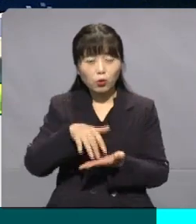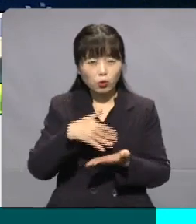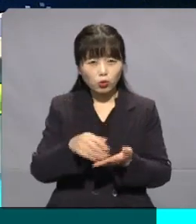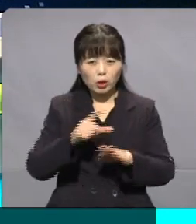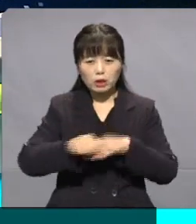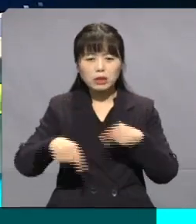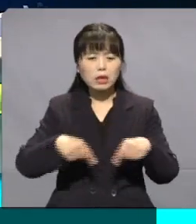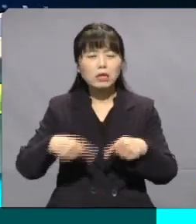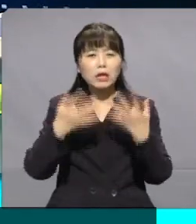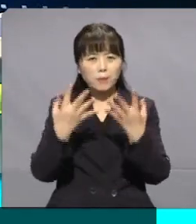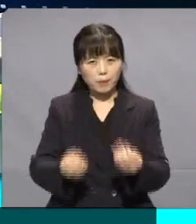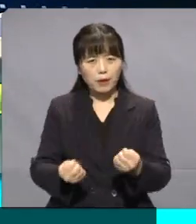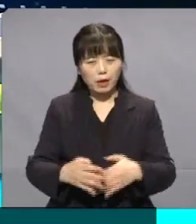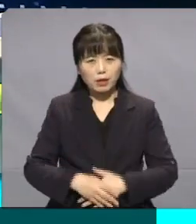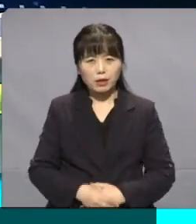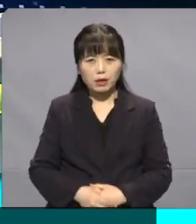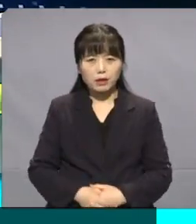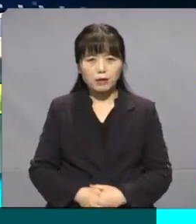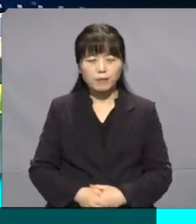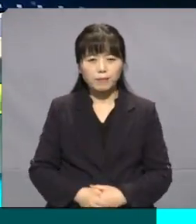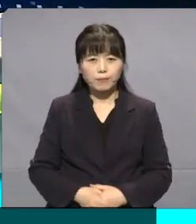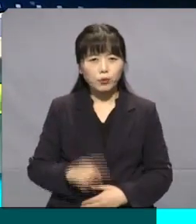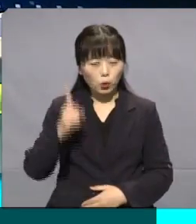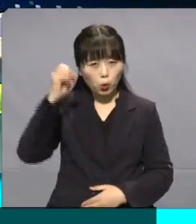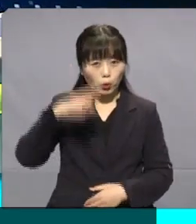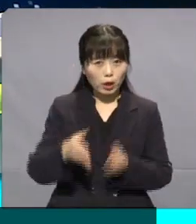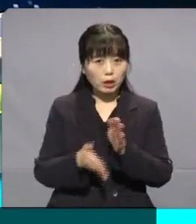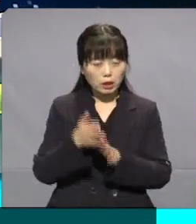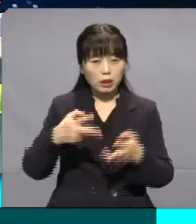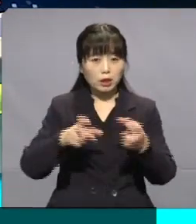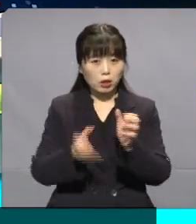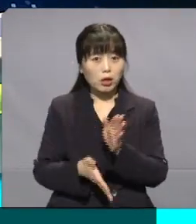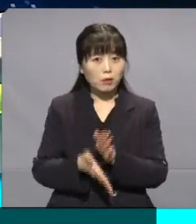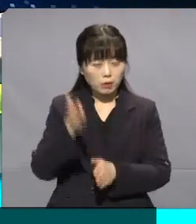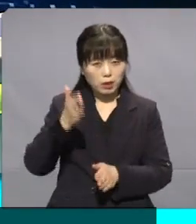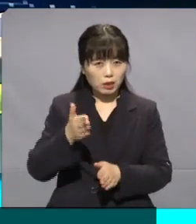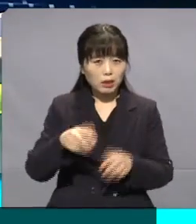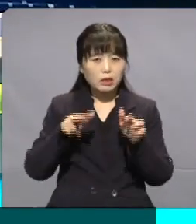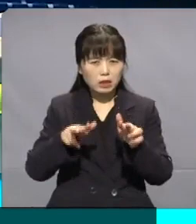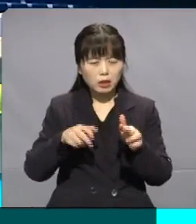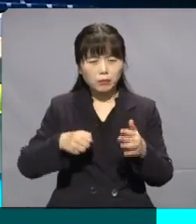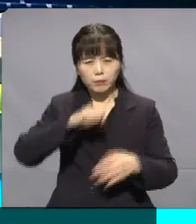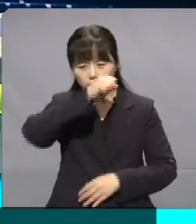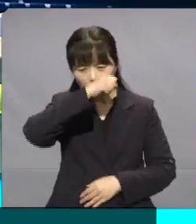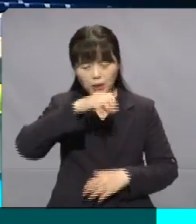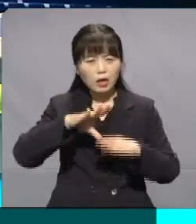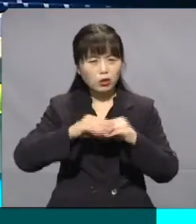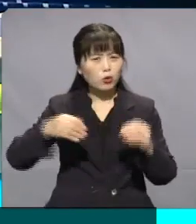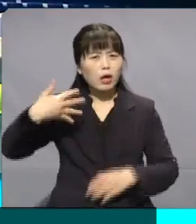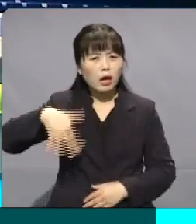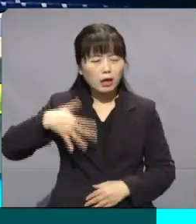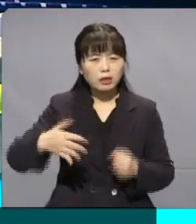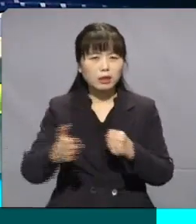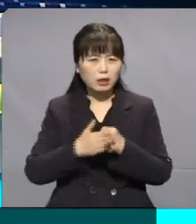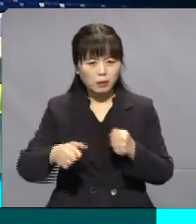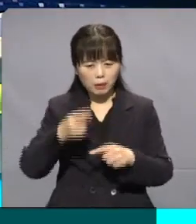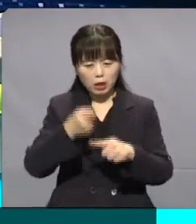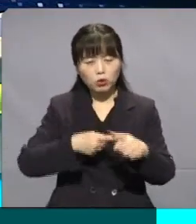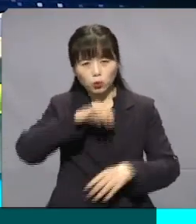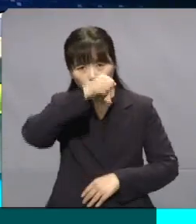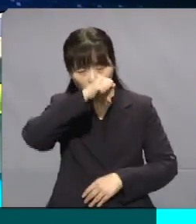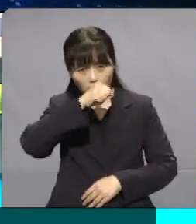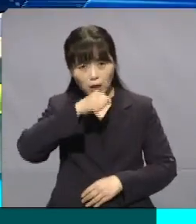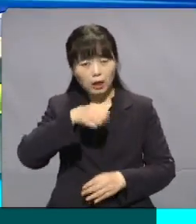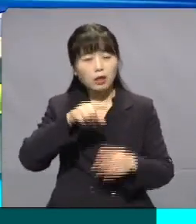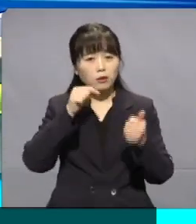지자체들이 굉장히 많지 않습니까? 그렇죠. 그러면서 고양시와 성남시 같은 경우는 아직까지 예산 처리가 안 돼가지고 예. 준예산 처리로